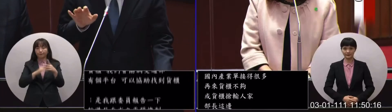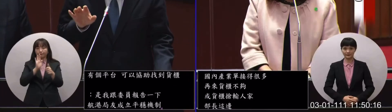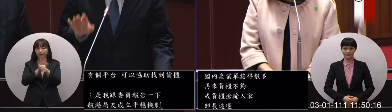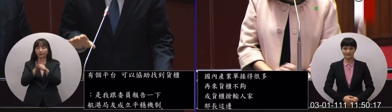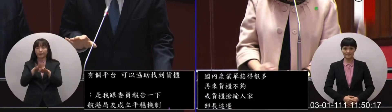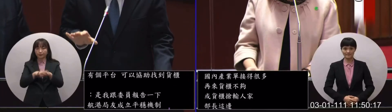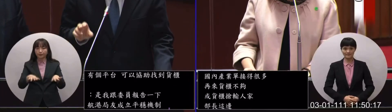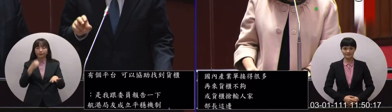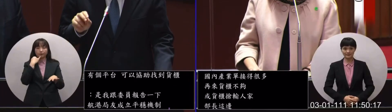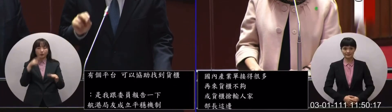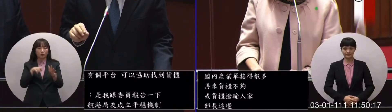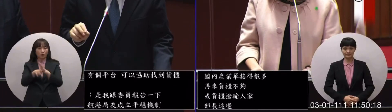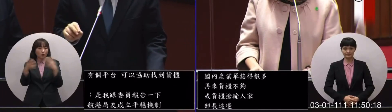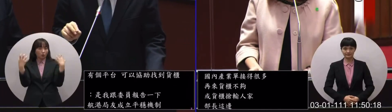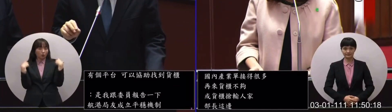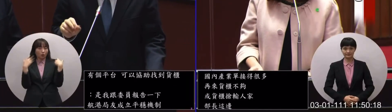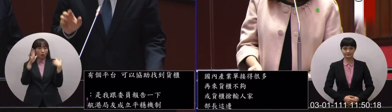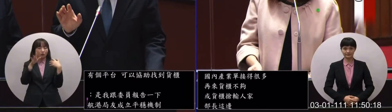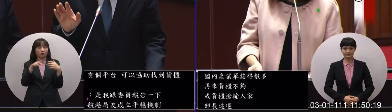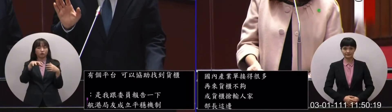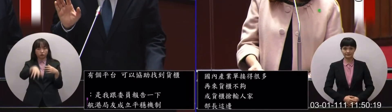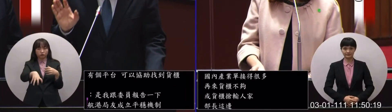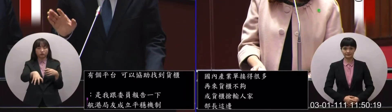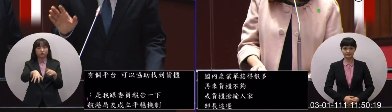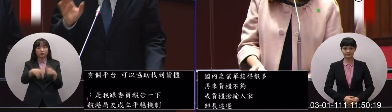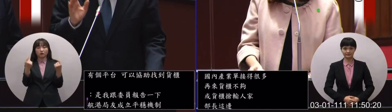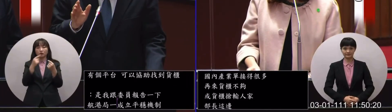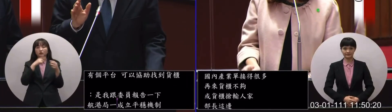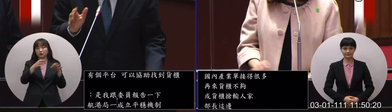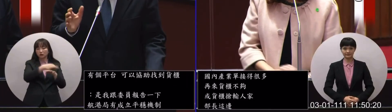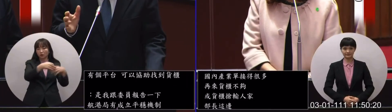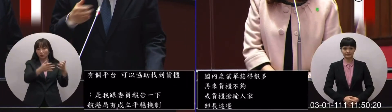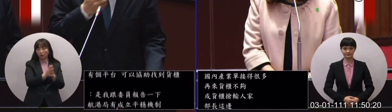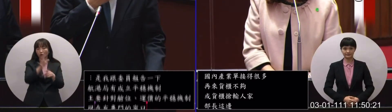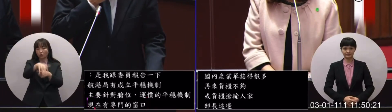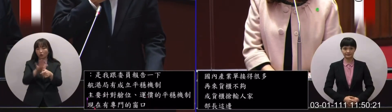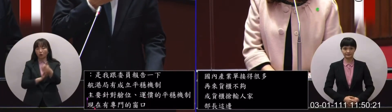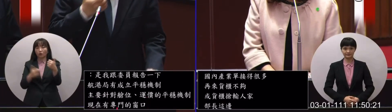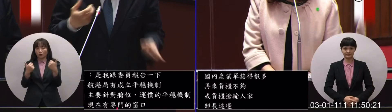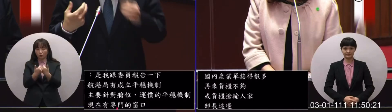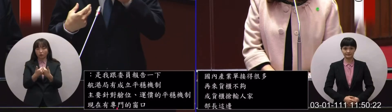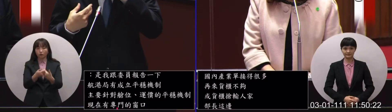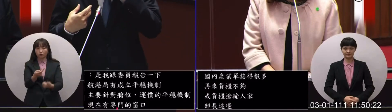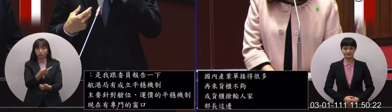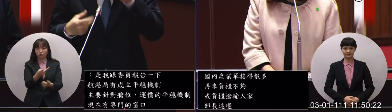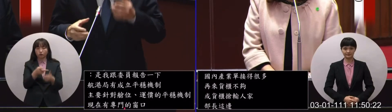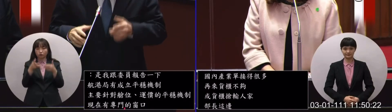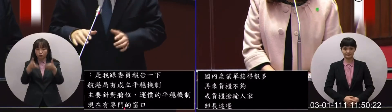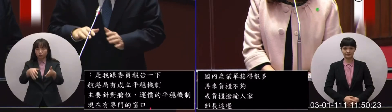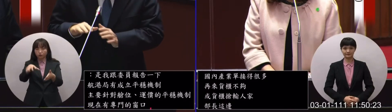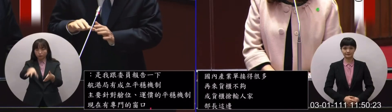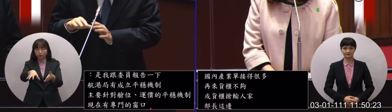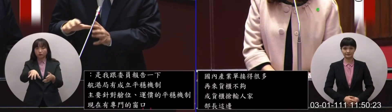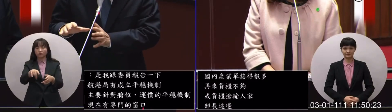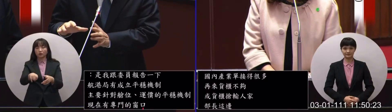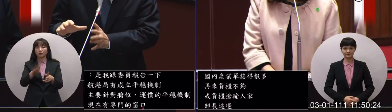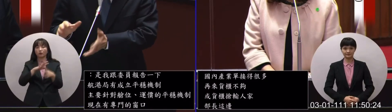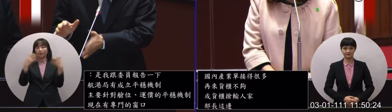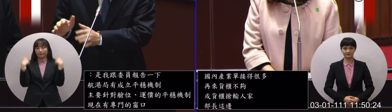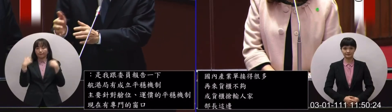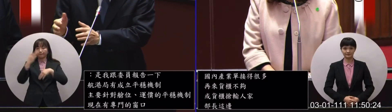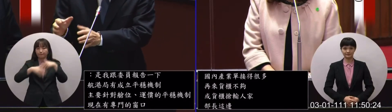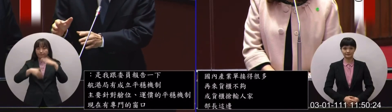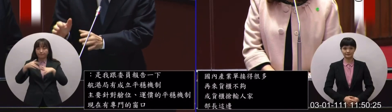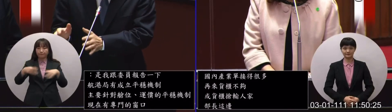现在有专门的窗口，包括经济部跟农委会哈，他们就针对我们的窗口，我们会负责把